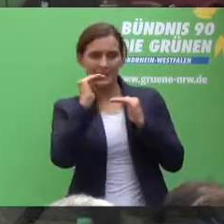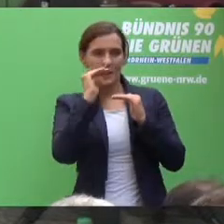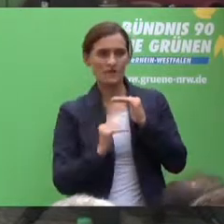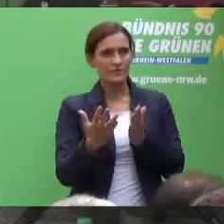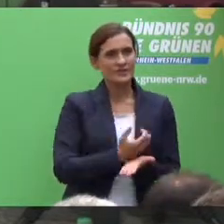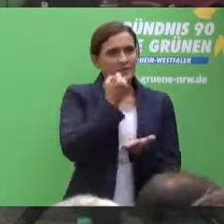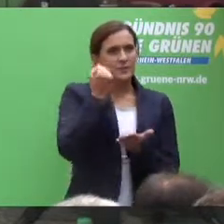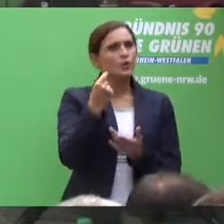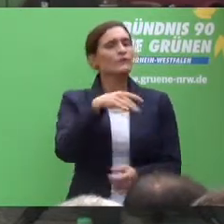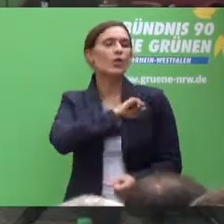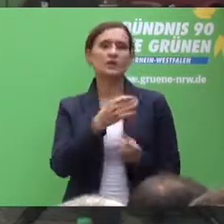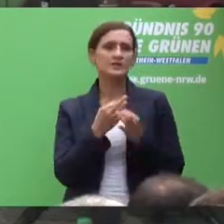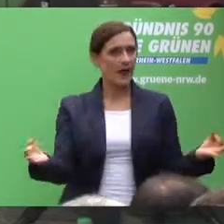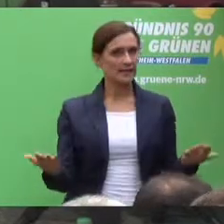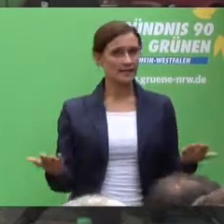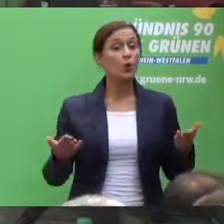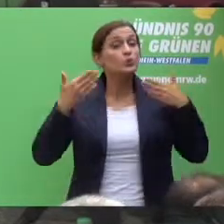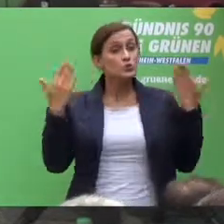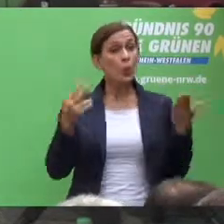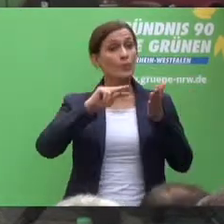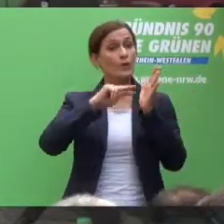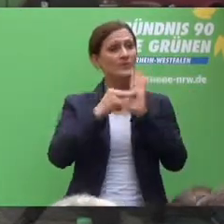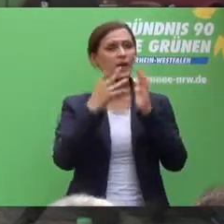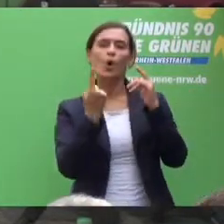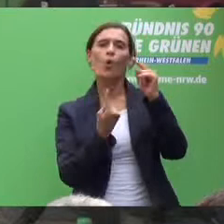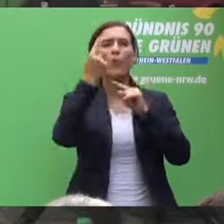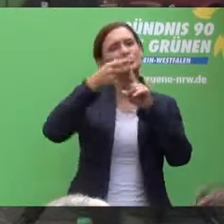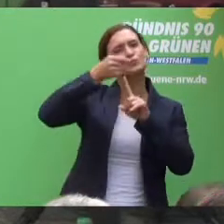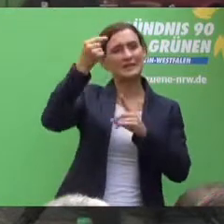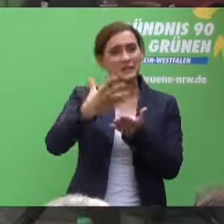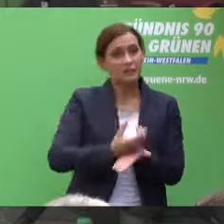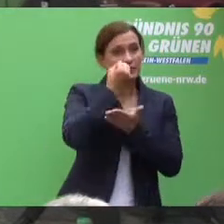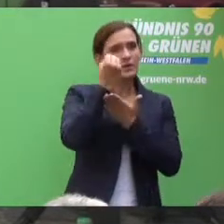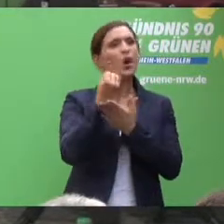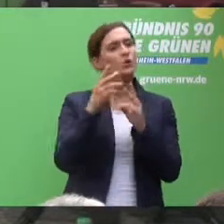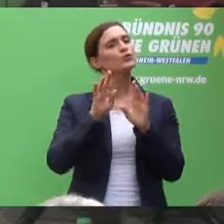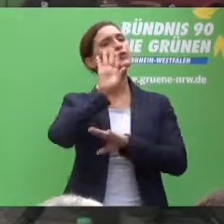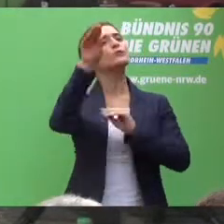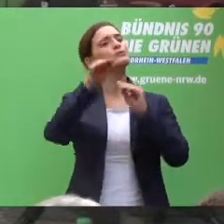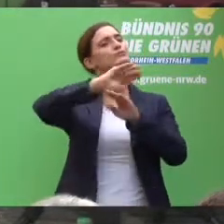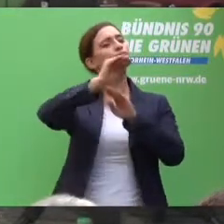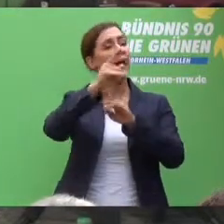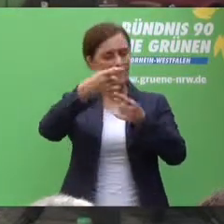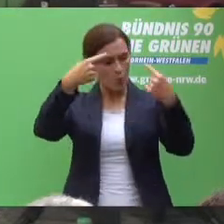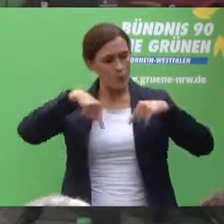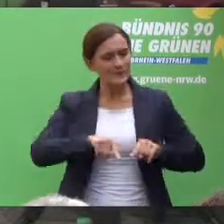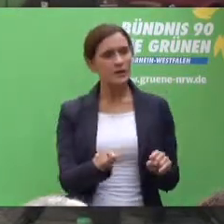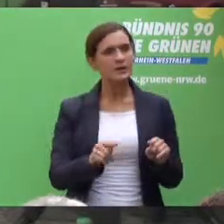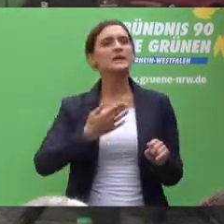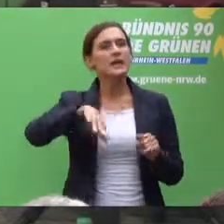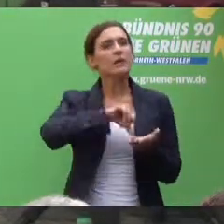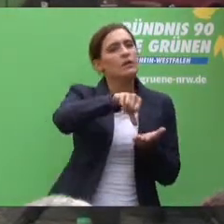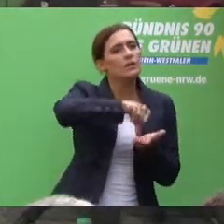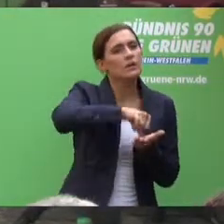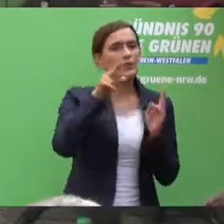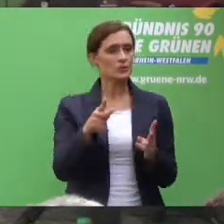finde, eine solche Politik, die Menschen oben entlastet und dafür neue Schulden produziert. Eine solche Politik